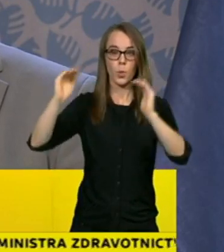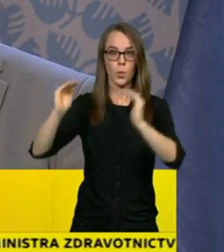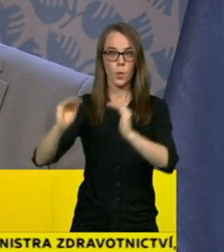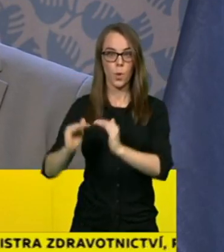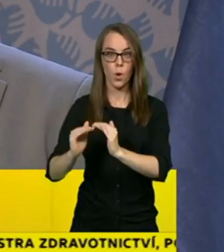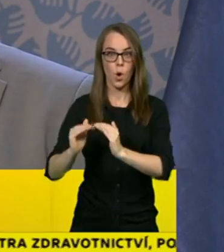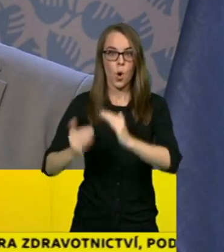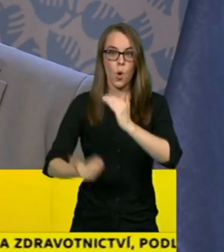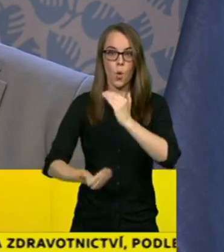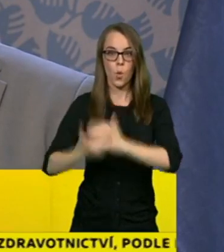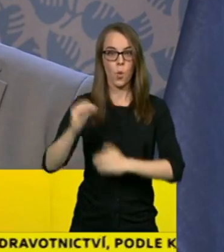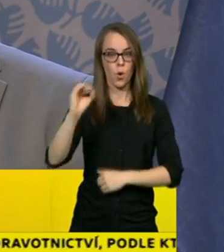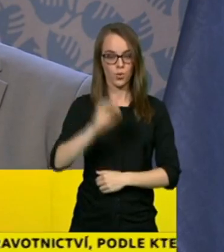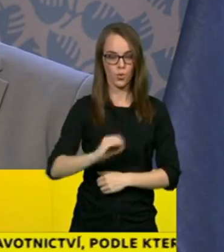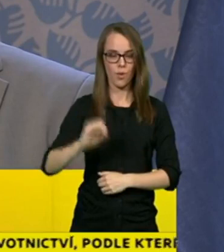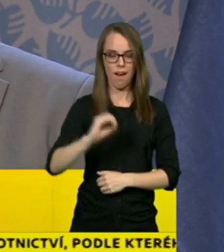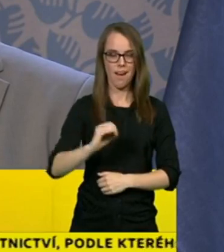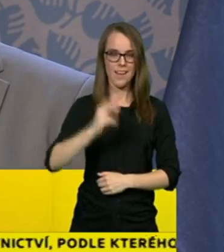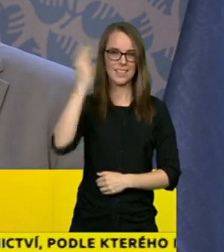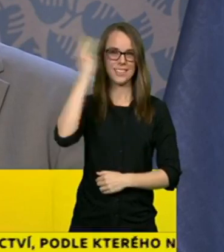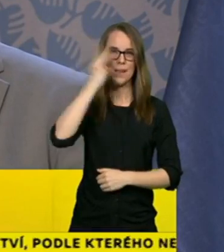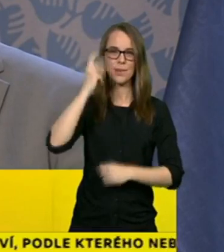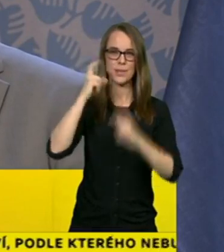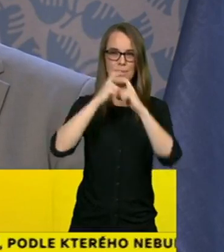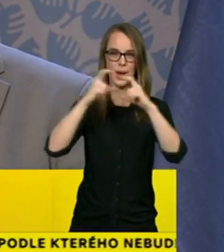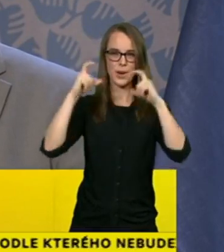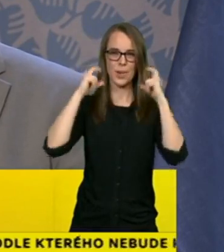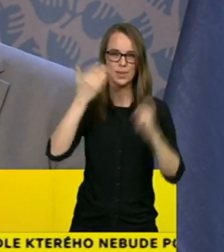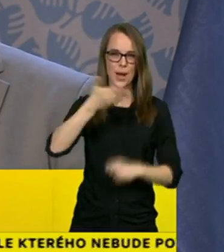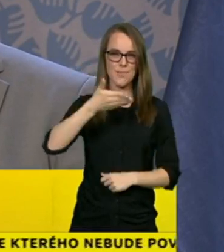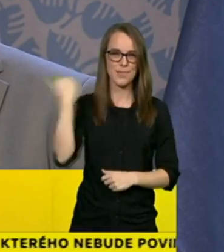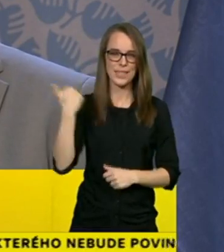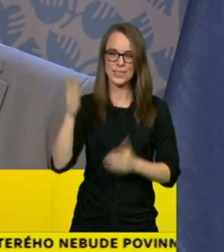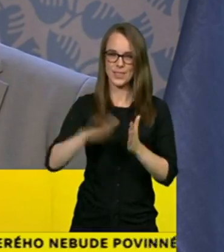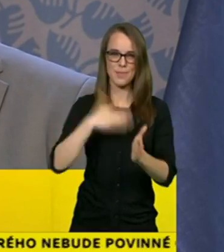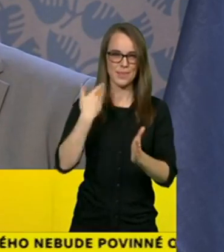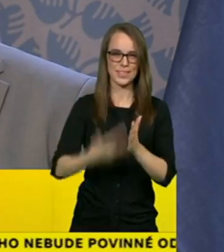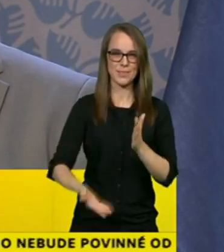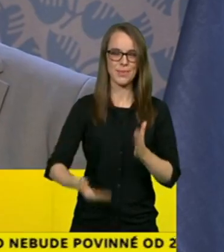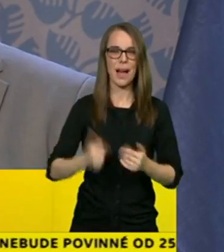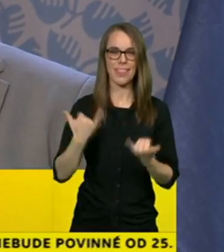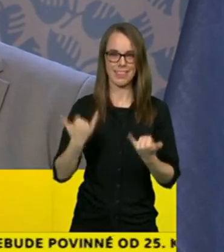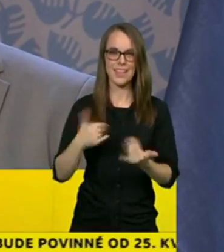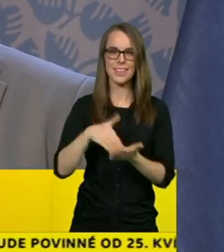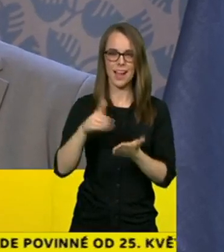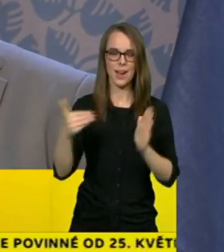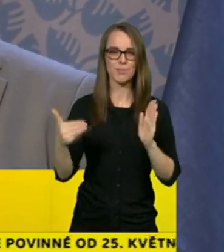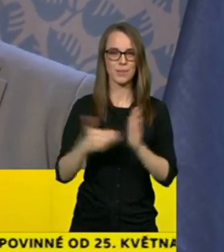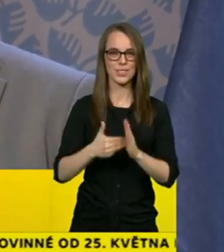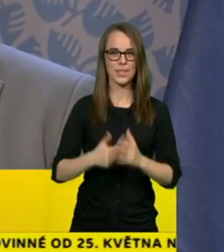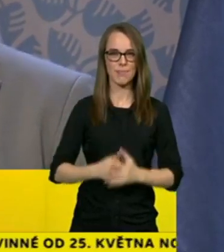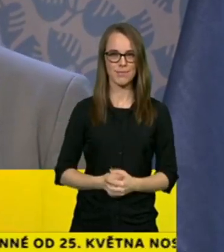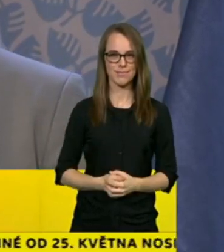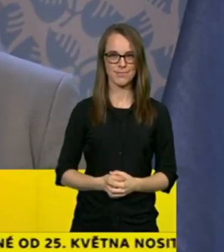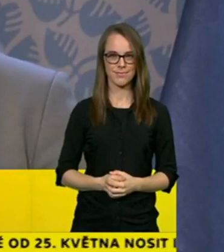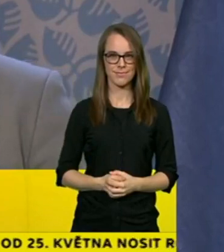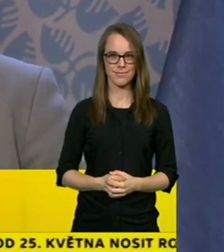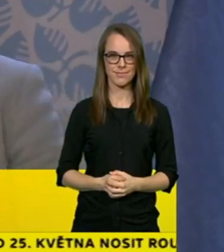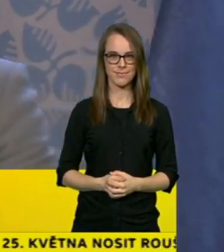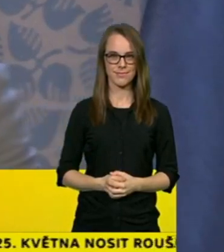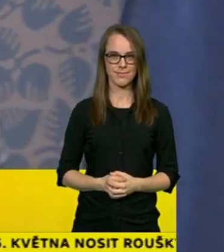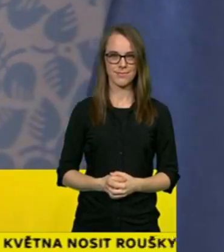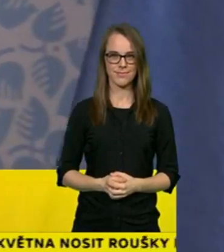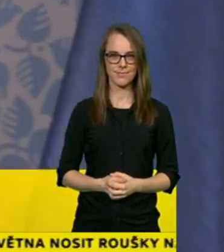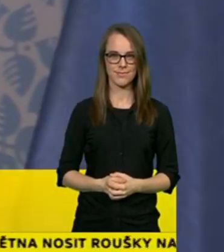roušky logicky okamžitě zahodíme, protože potřeba nebudou, ale zatím ta potřeba tady ještě je. Děkuji. Ještě novinky?